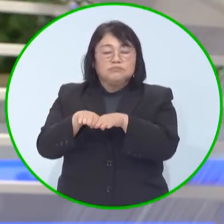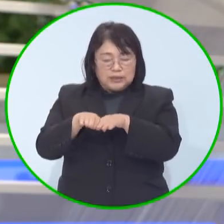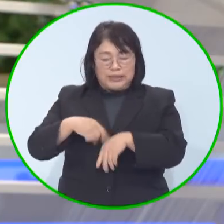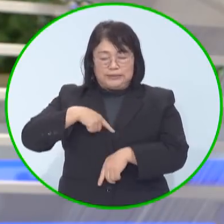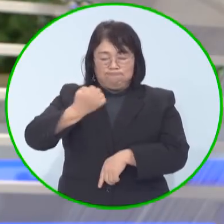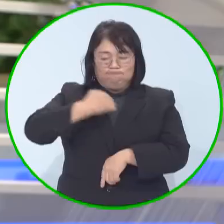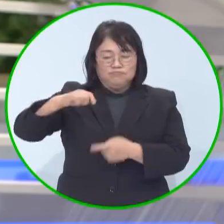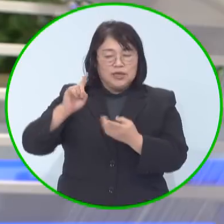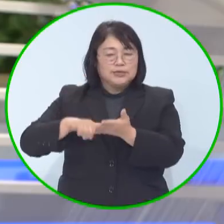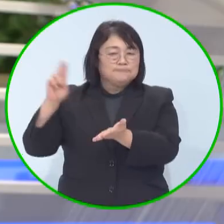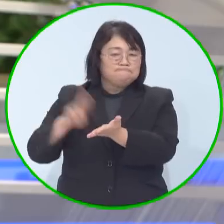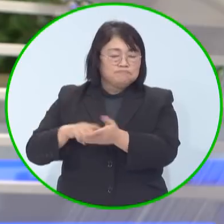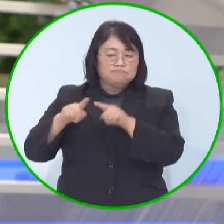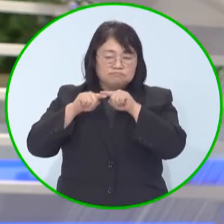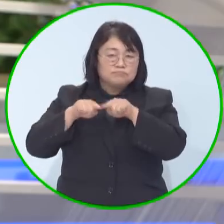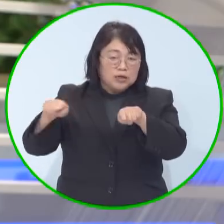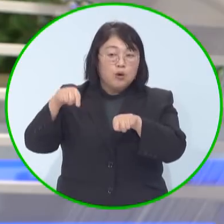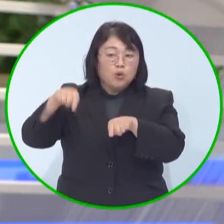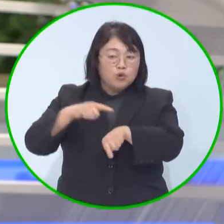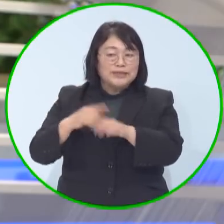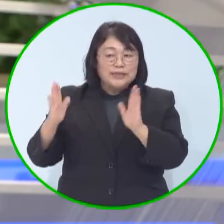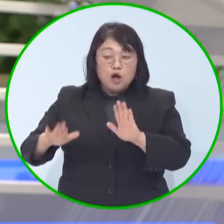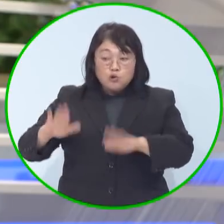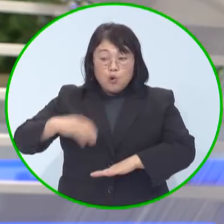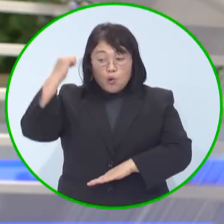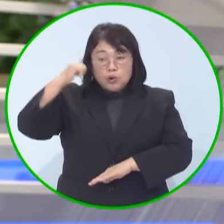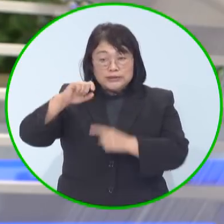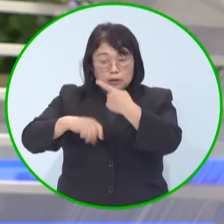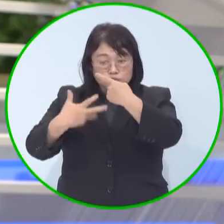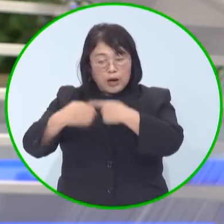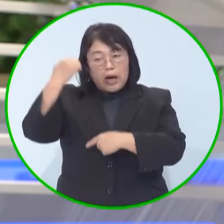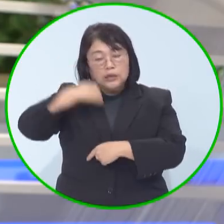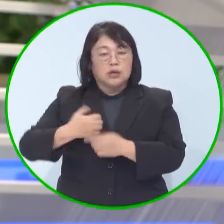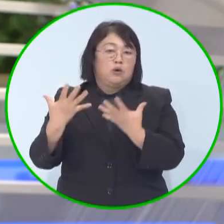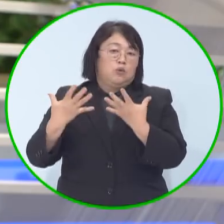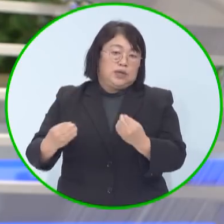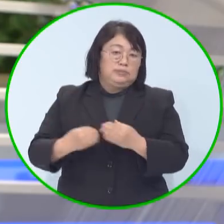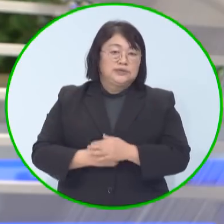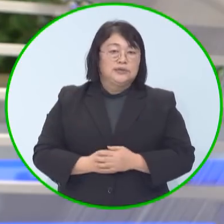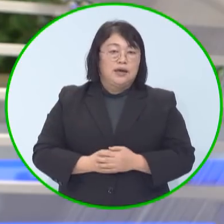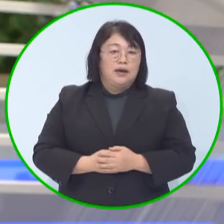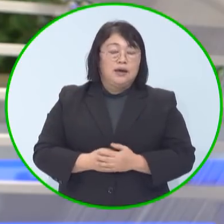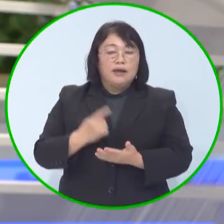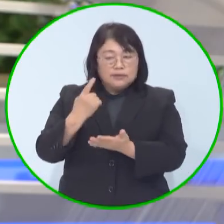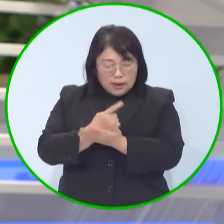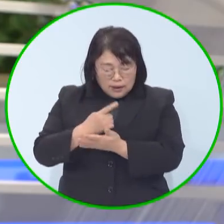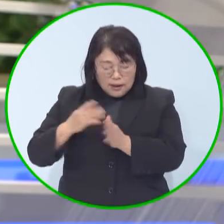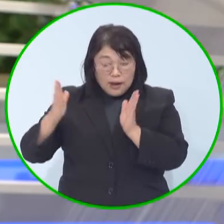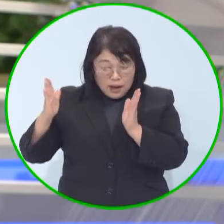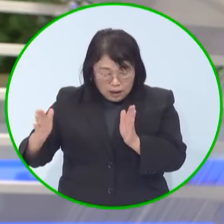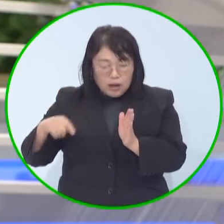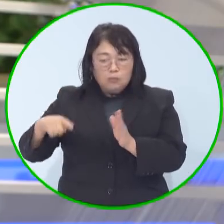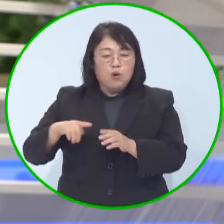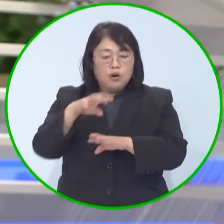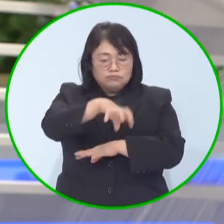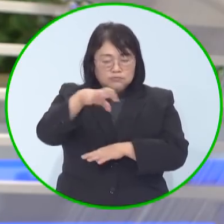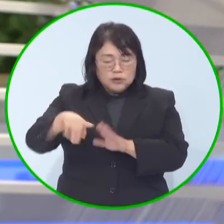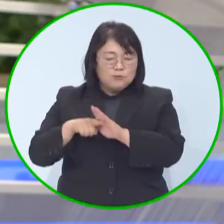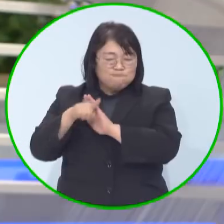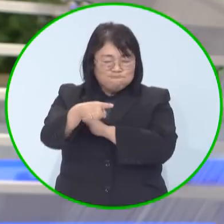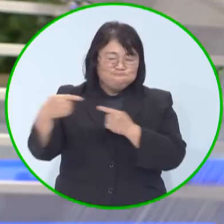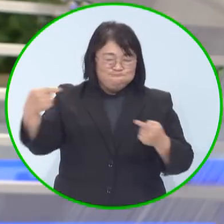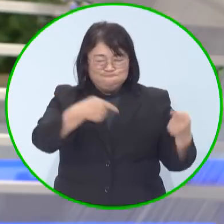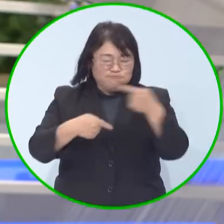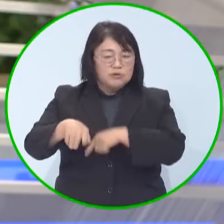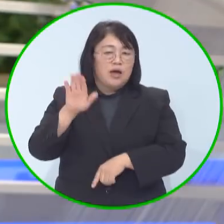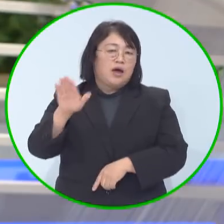一方的な停戦期間が8日終了しましたただ期間中も各地で光線